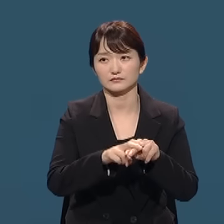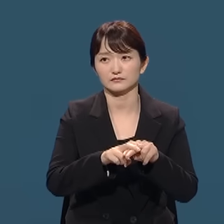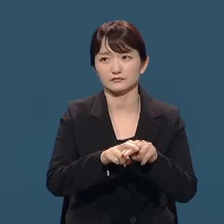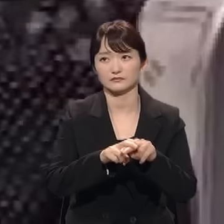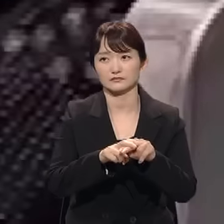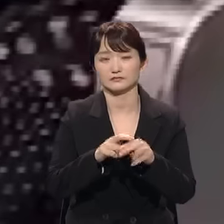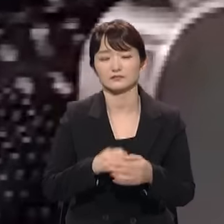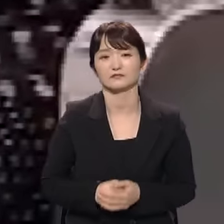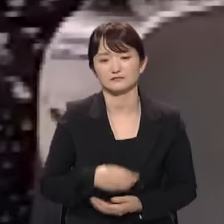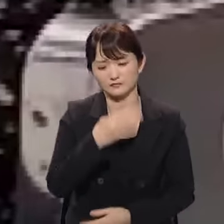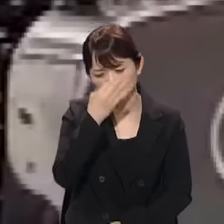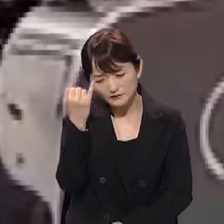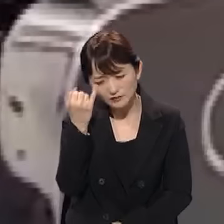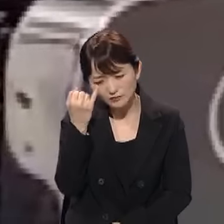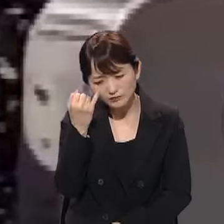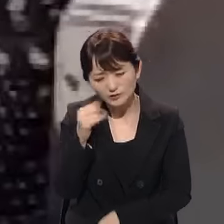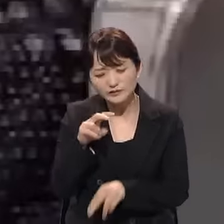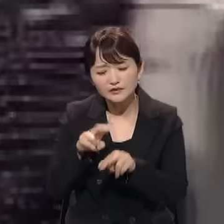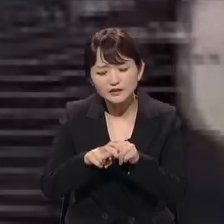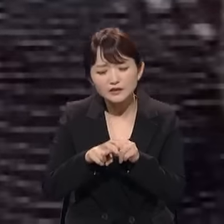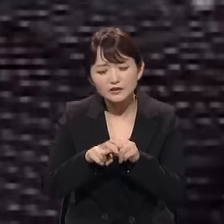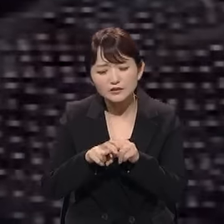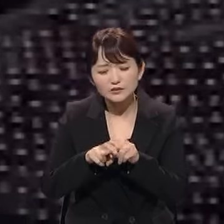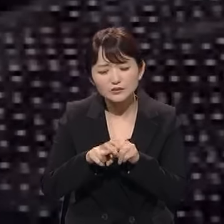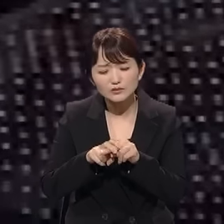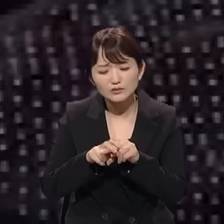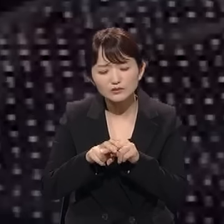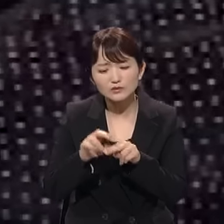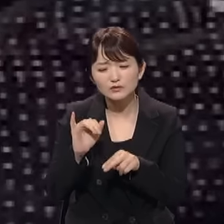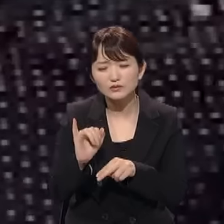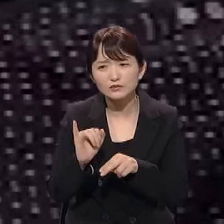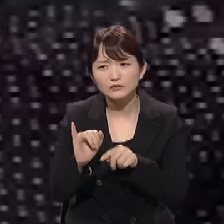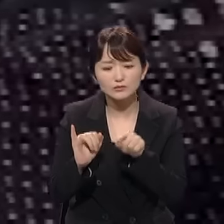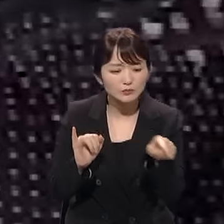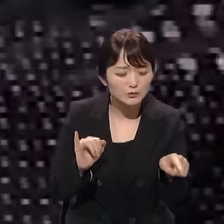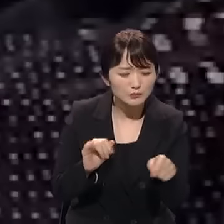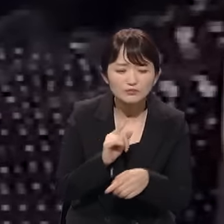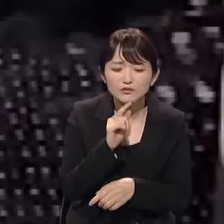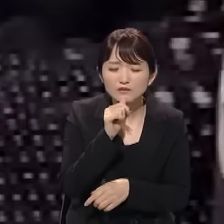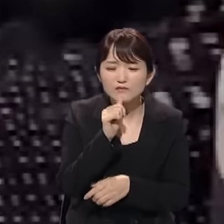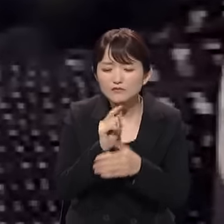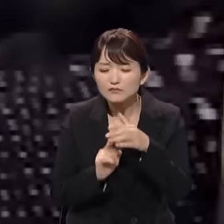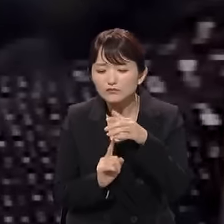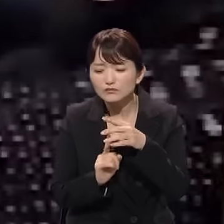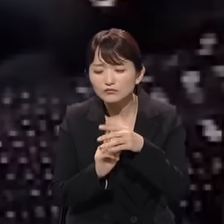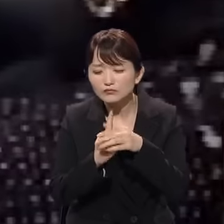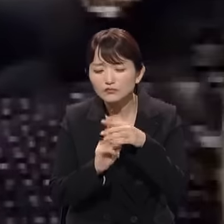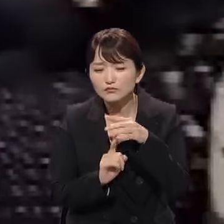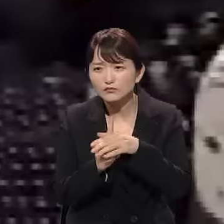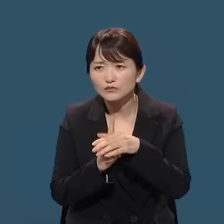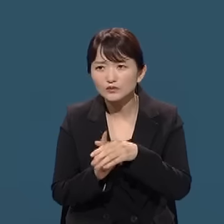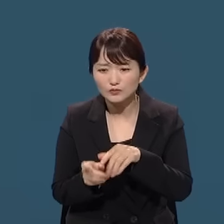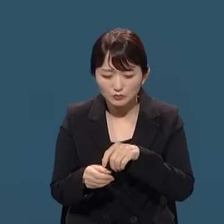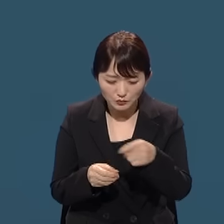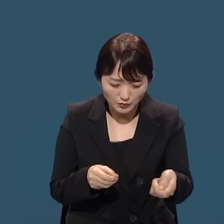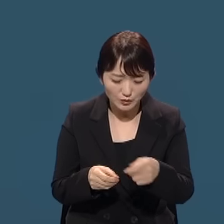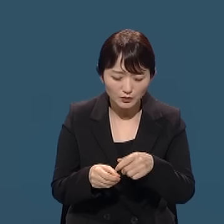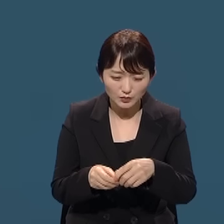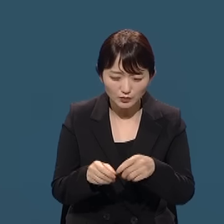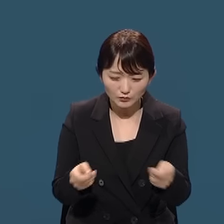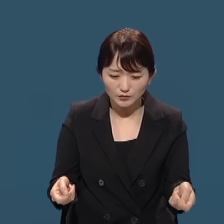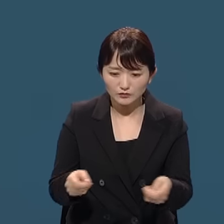보고 저렇게 앉아계세요. 뭔가 부시럭부시럭 옆자리에 콩나물 봉지를 탁 놔두고 휙휙휙휙 거침없이